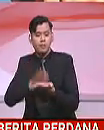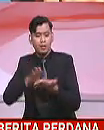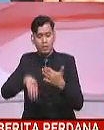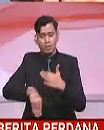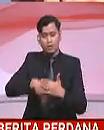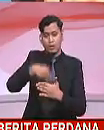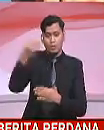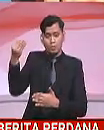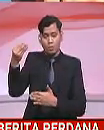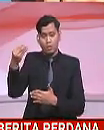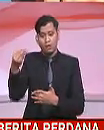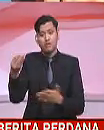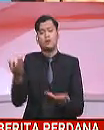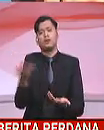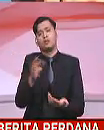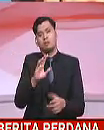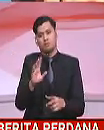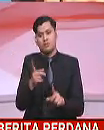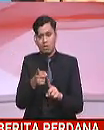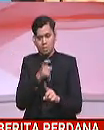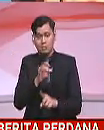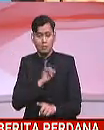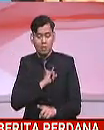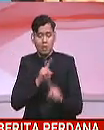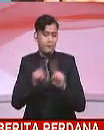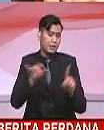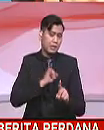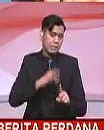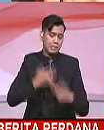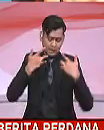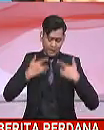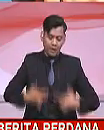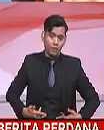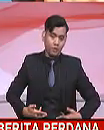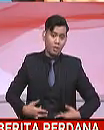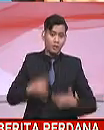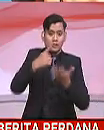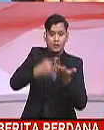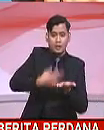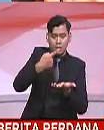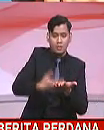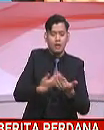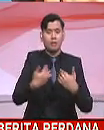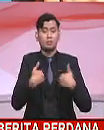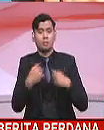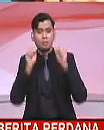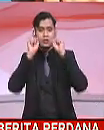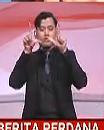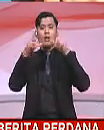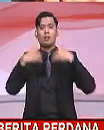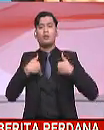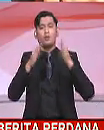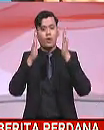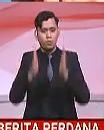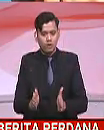luar kuasa Bella. Tapi apa yang Bella kesal kadang-kadang, tidak menyangka orang